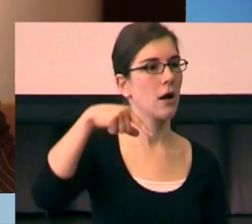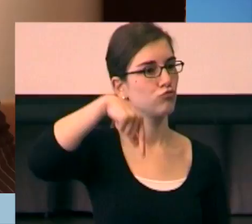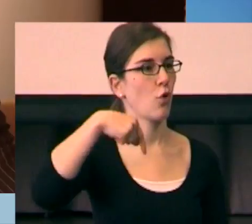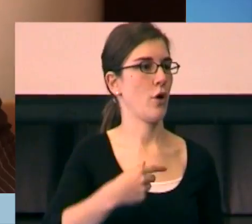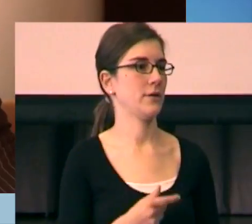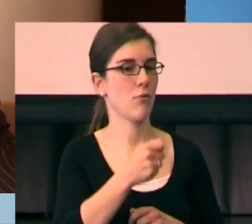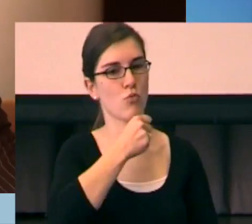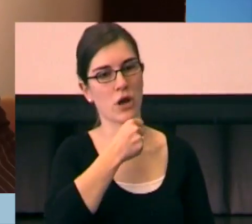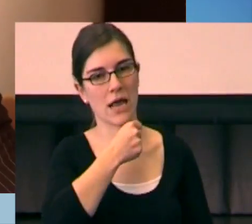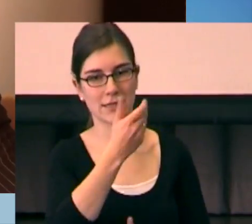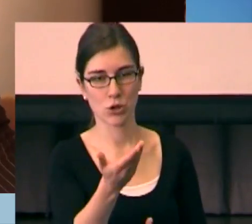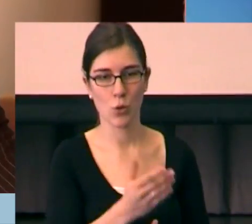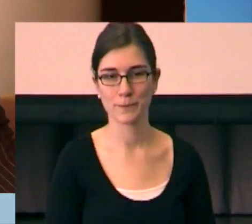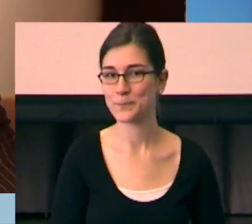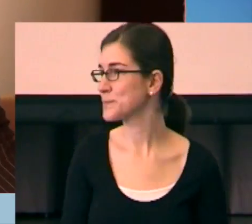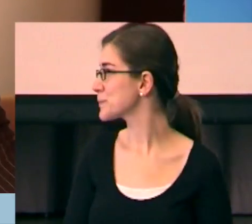moderieren.